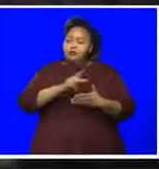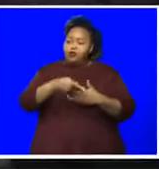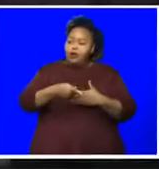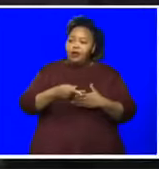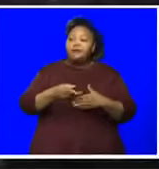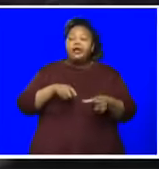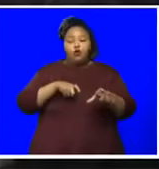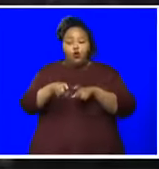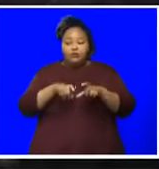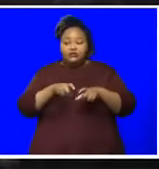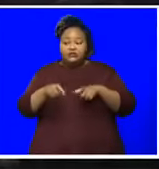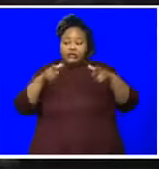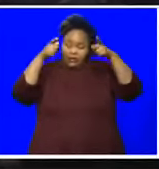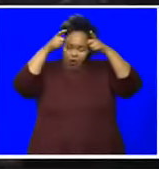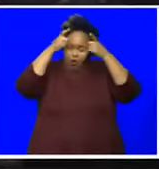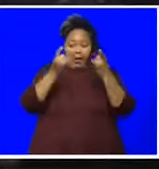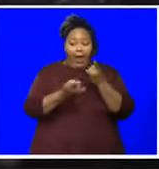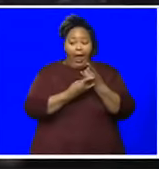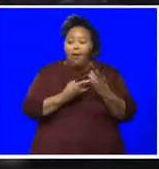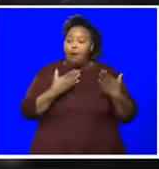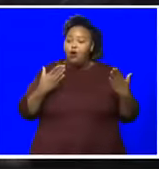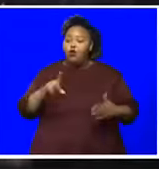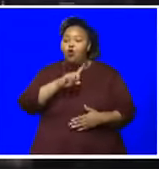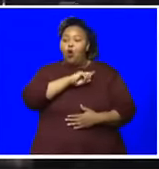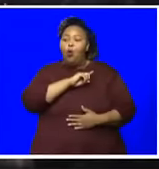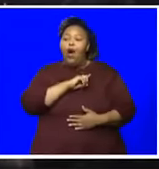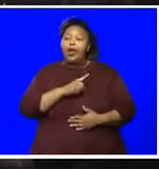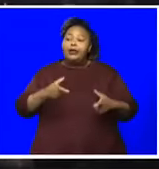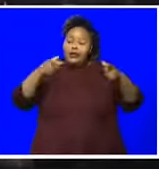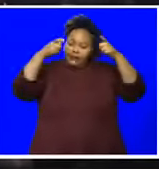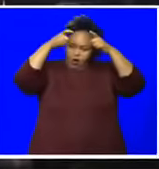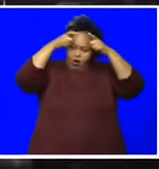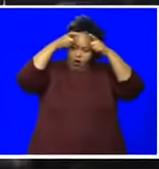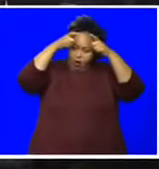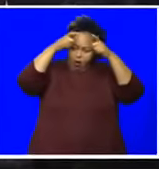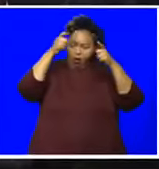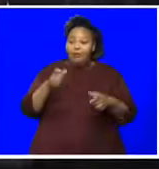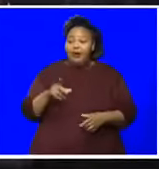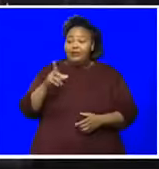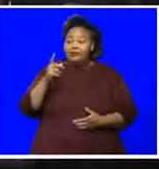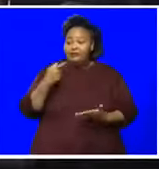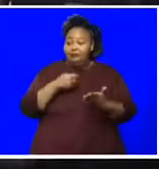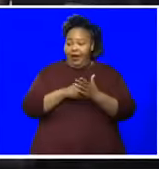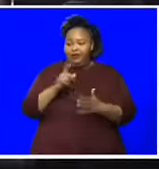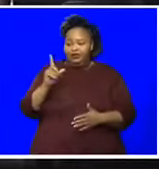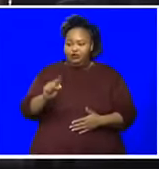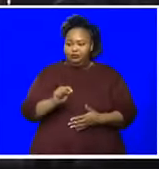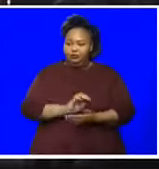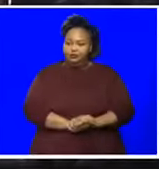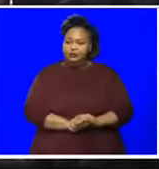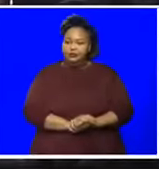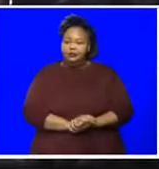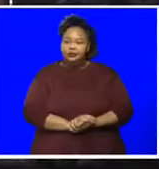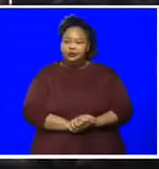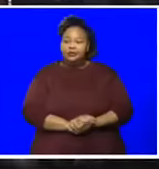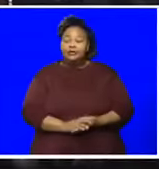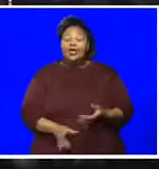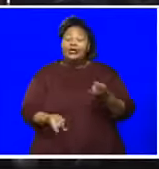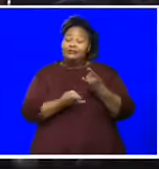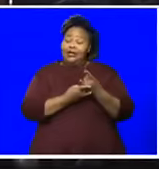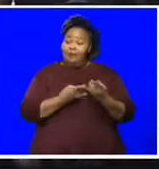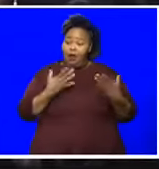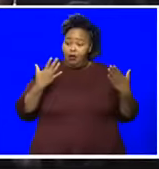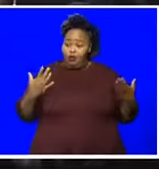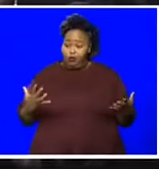lengcono. Sithole kusisita kakhulu lo kutala lapho khona kunendala ngokuthi